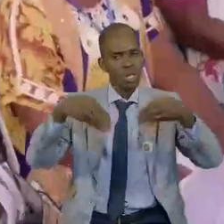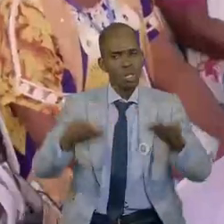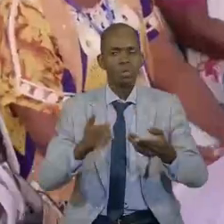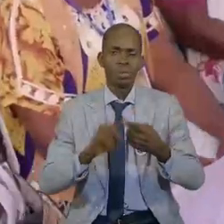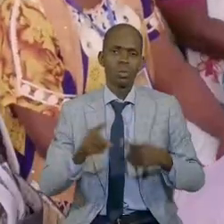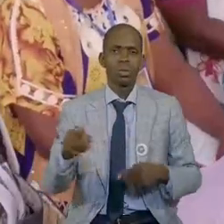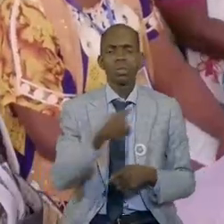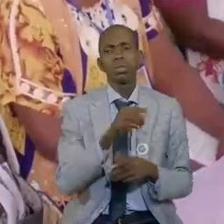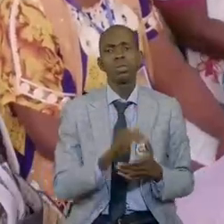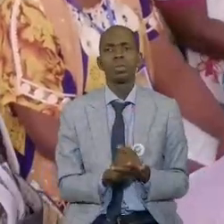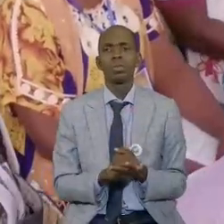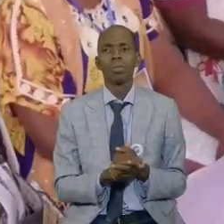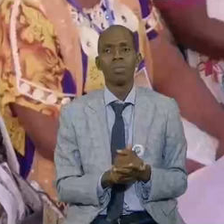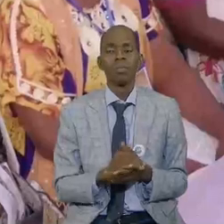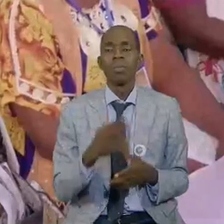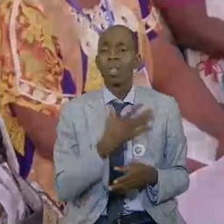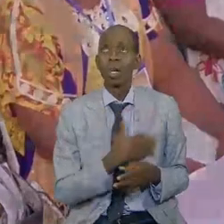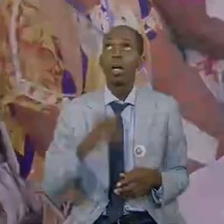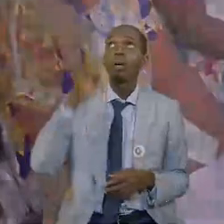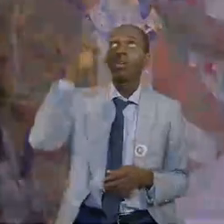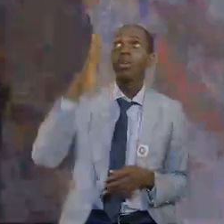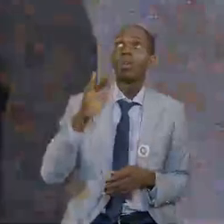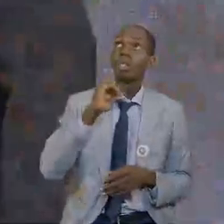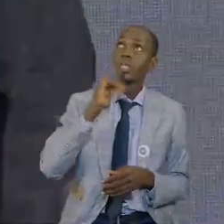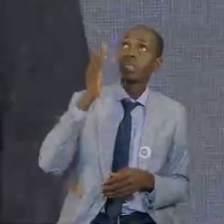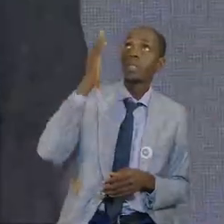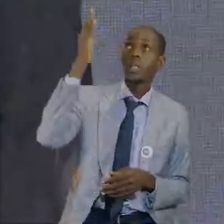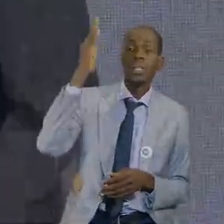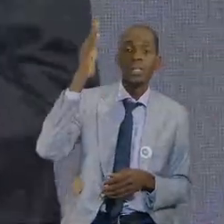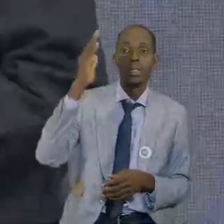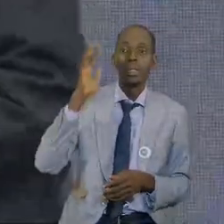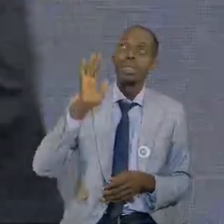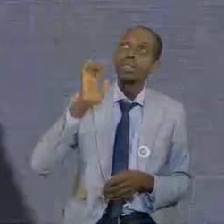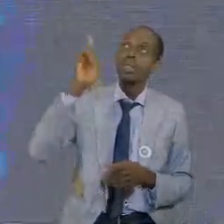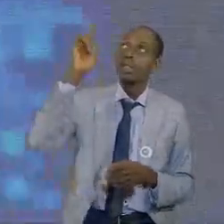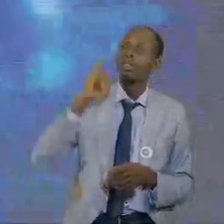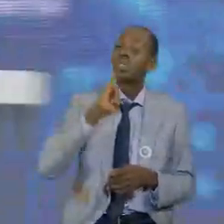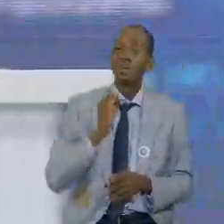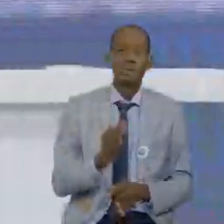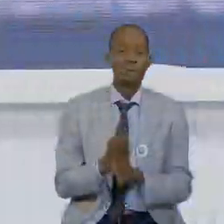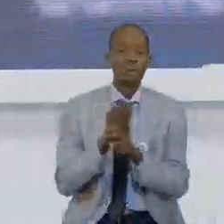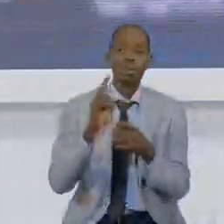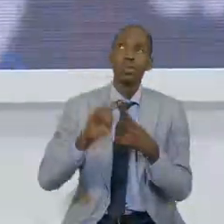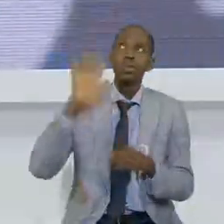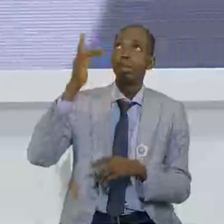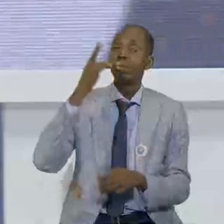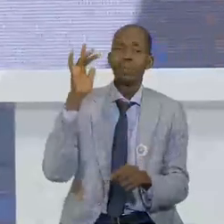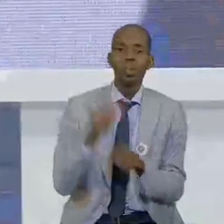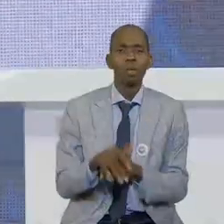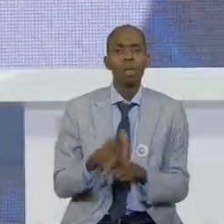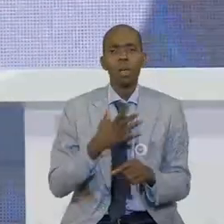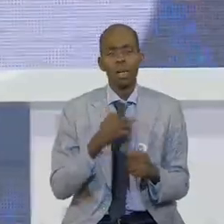te donnerai. And God is there. Et Dieu est là. In faithfulness to his body. Dans la fidélité à sa parole. And then you